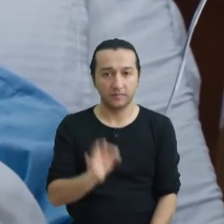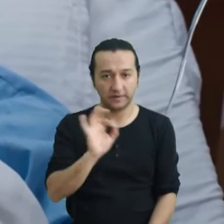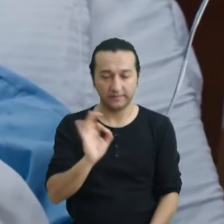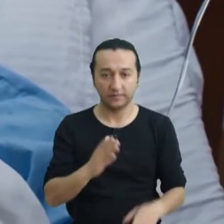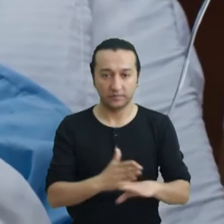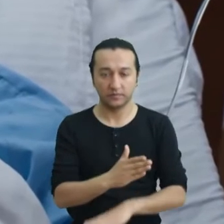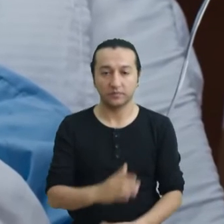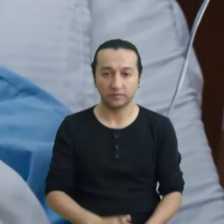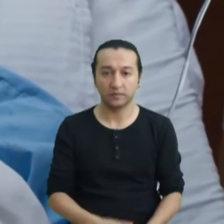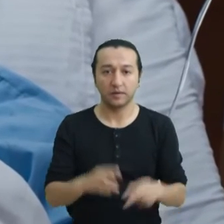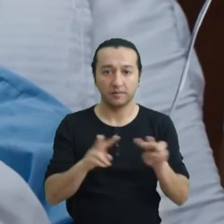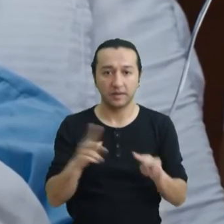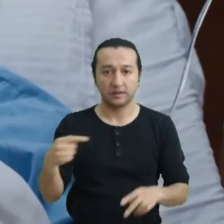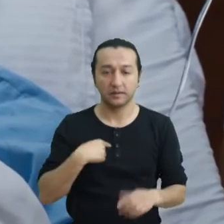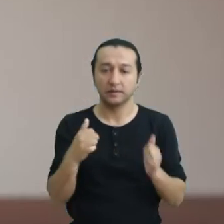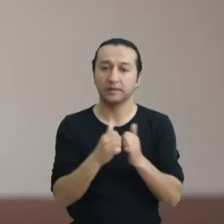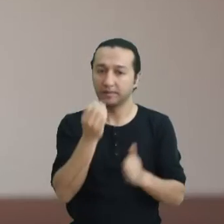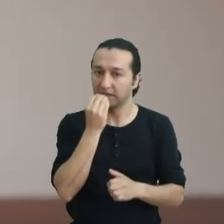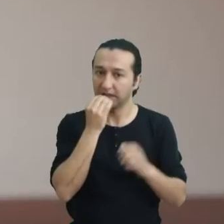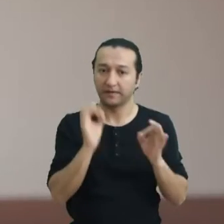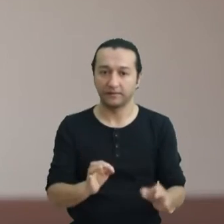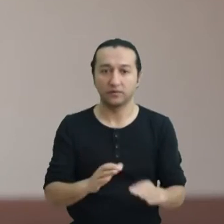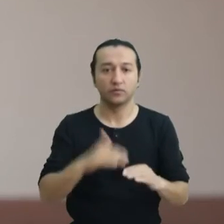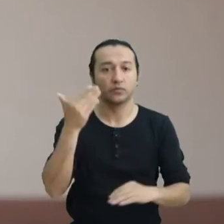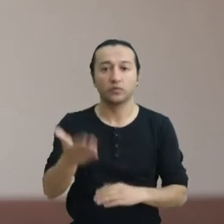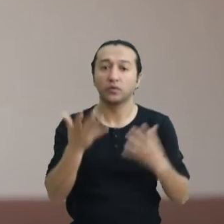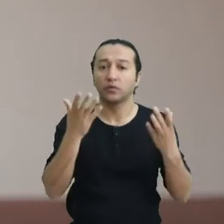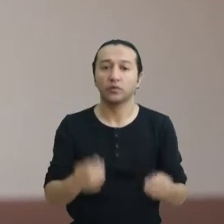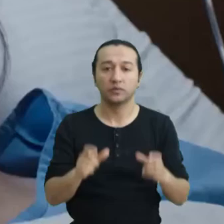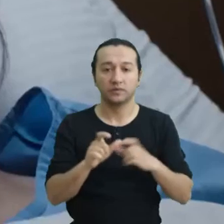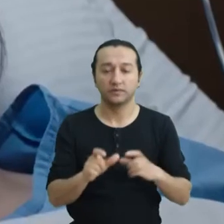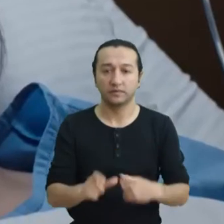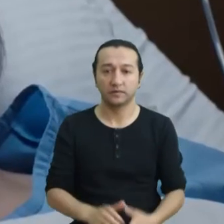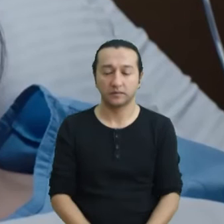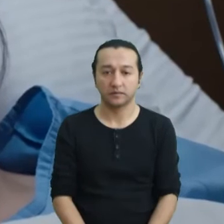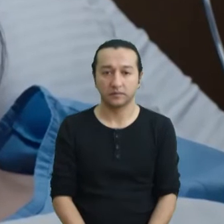Evet. Martin'le yemekteydik. Sonra ne oldu Safiye?